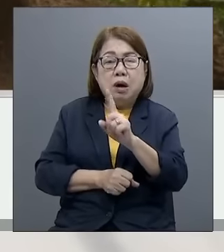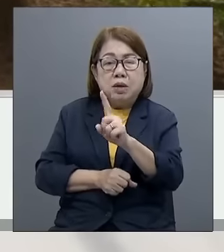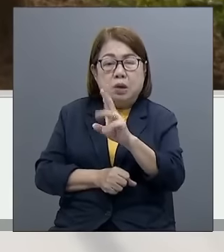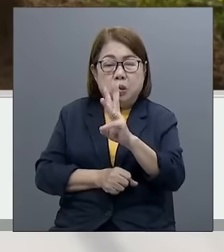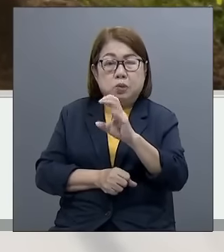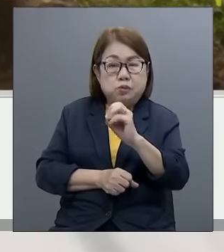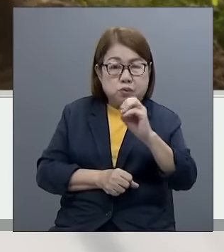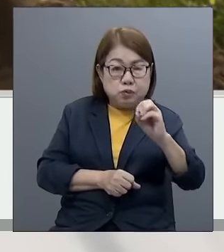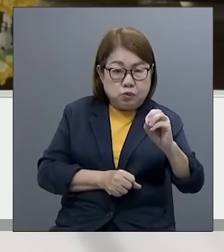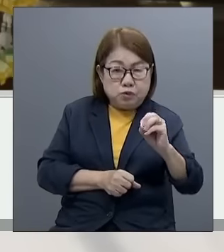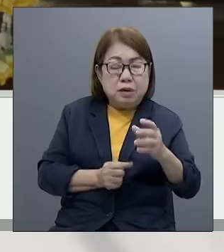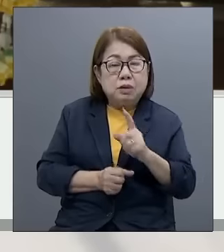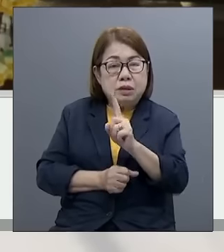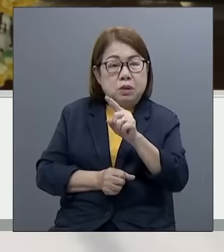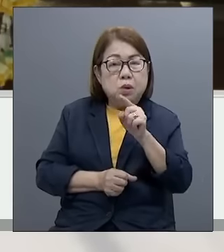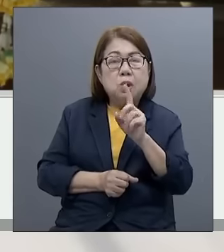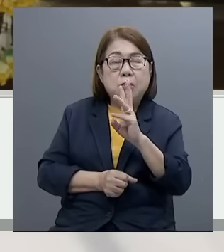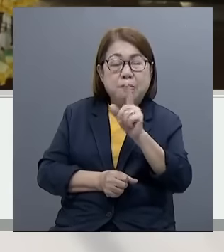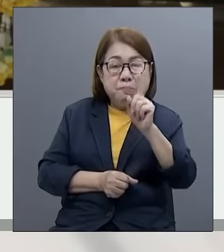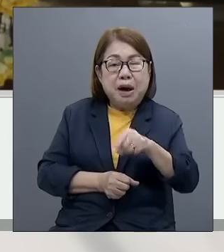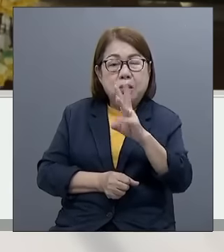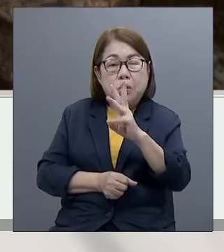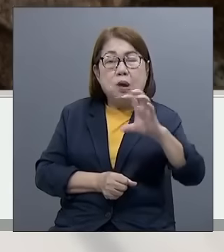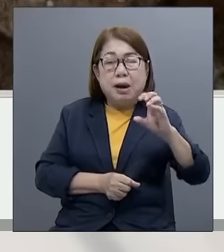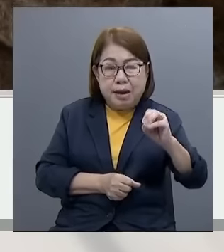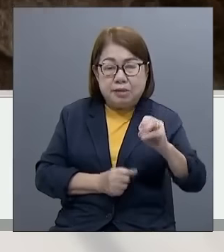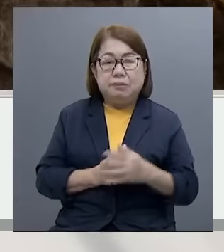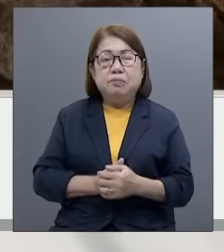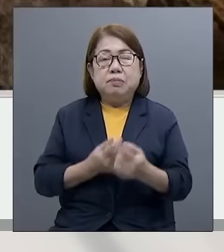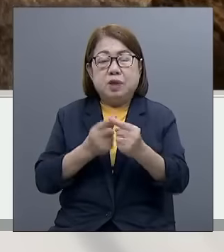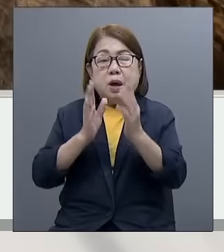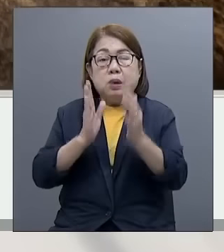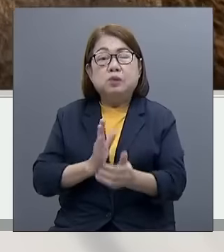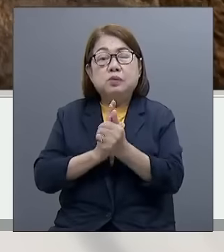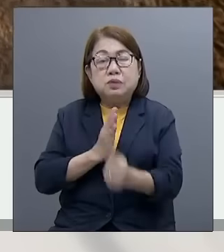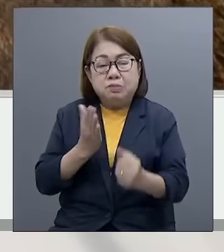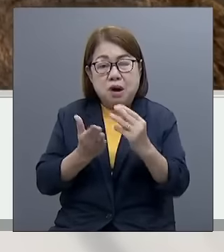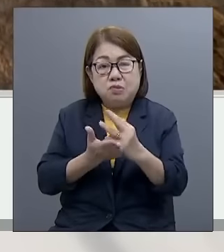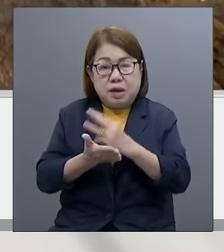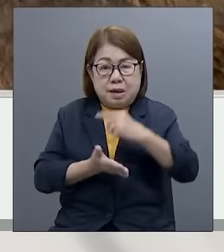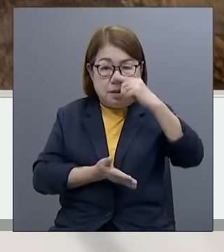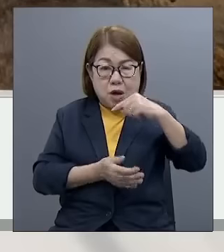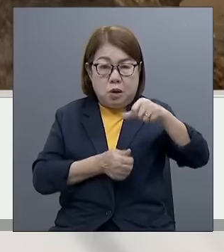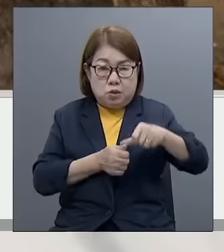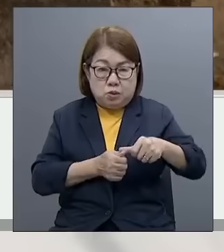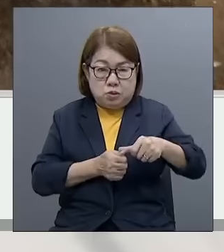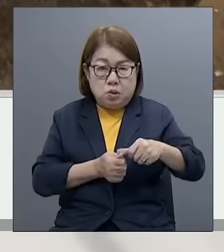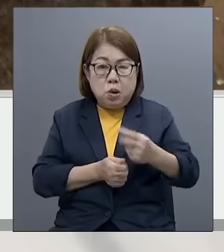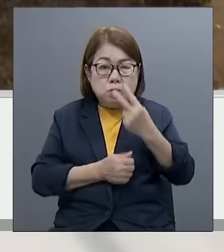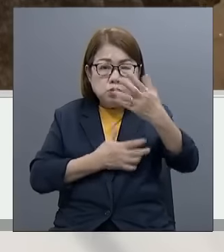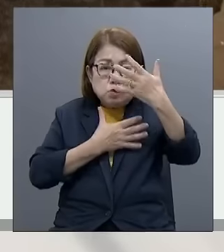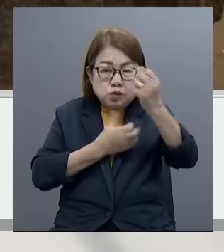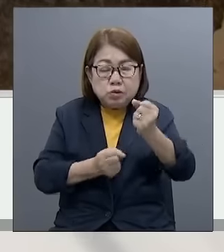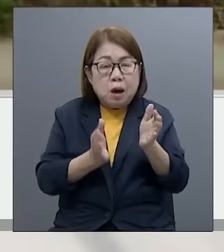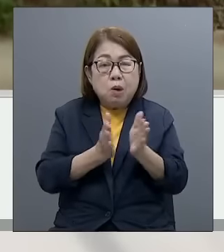ต้นพุทธศตวรรษที่17นั่นเองค่ะแต่ในหมู่นักวิชาการไทยที่ติดตามแล้วก็เป็นคณะกรรมการติดตาม